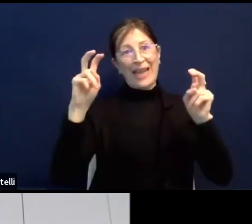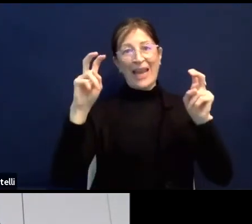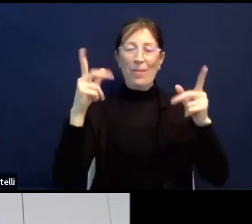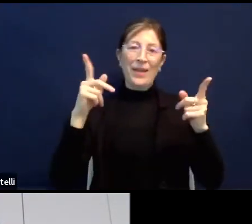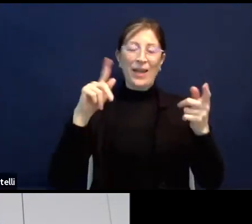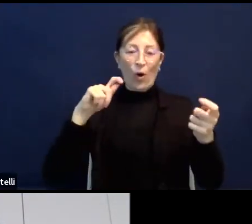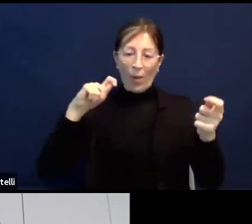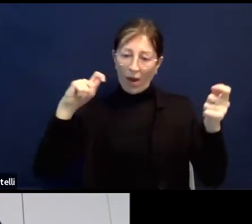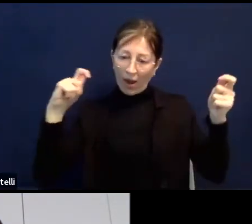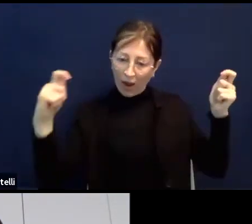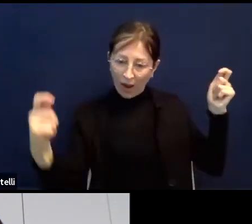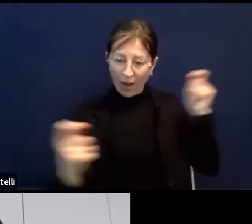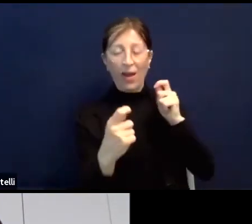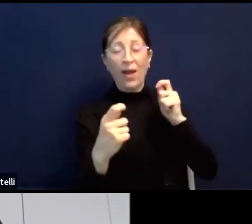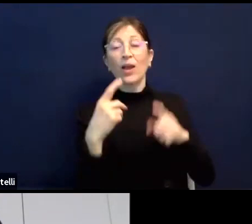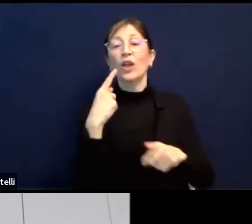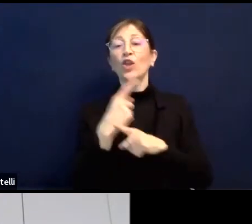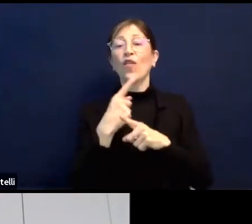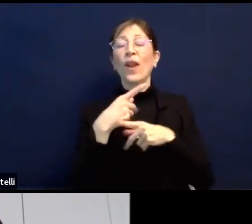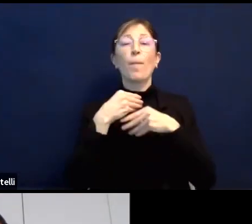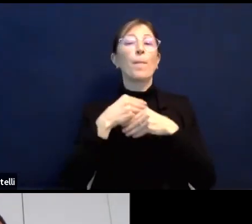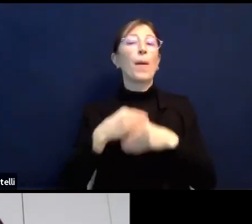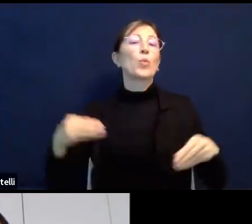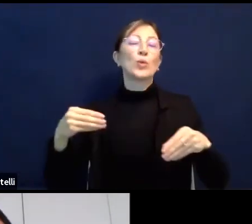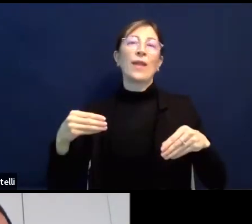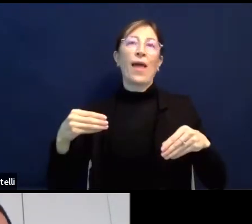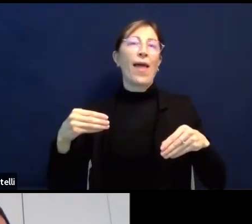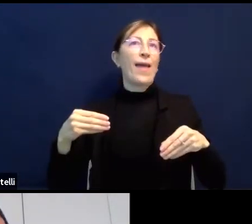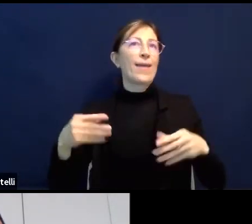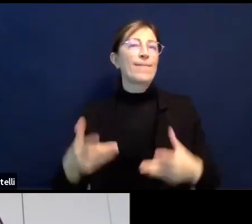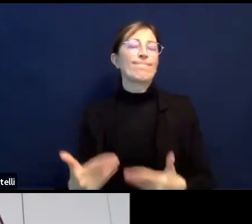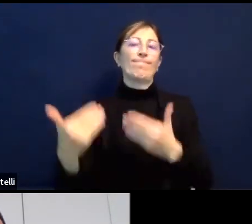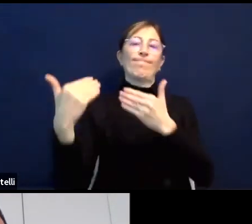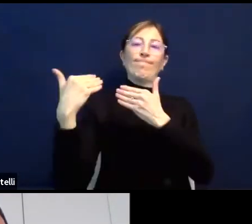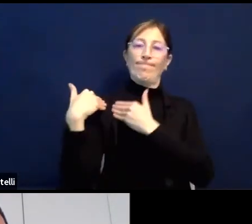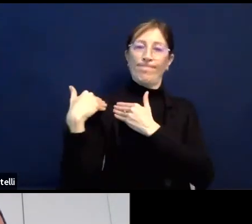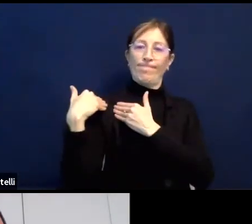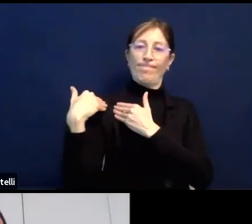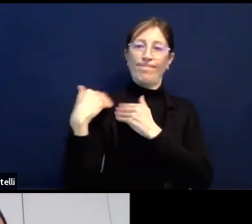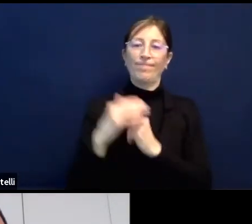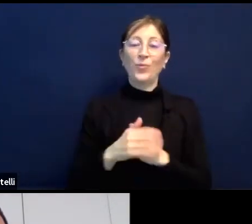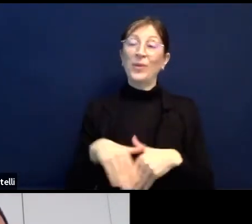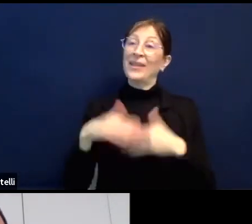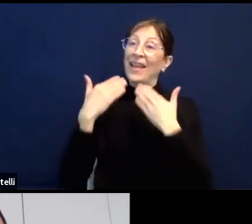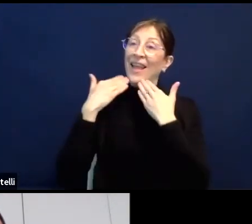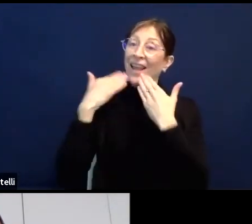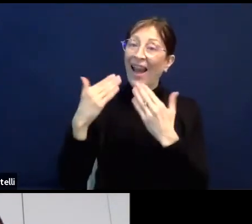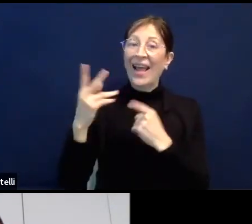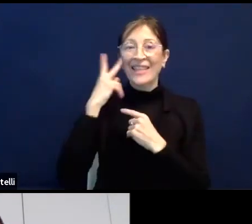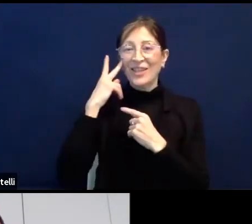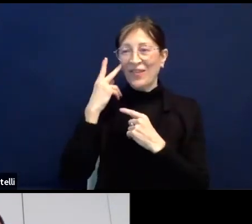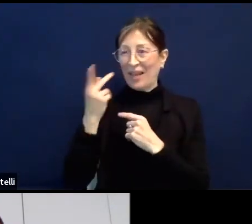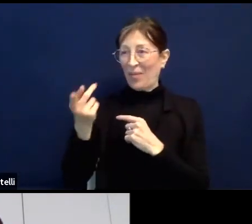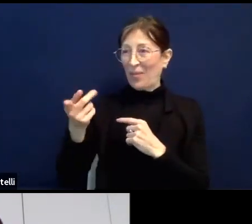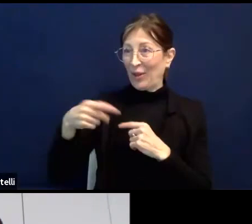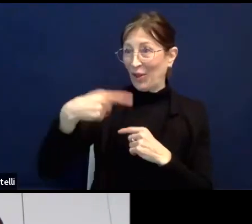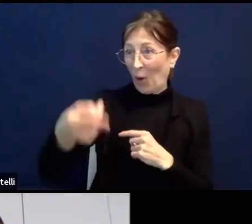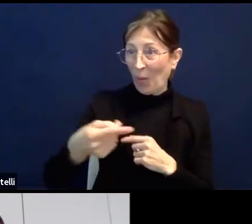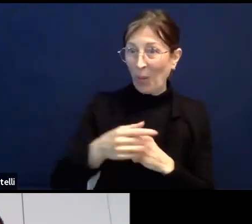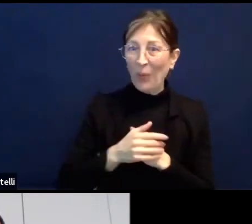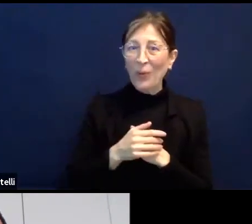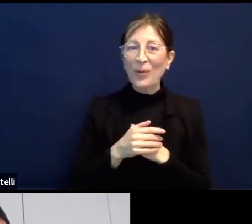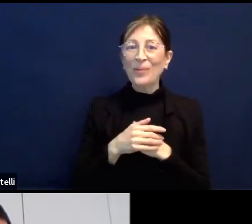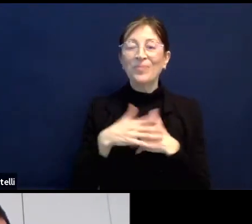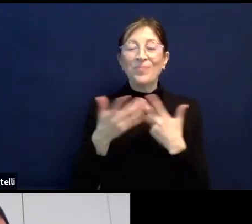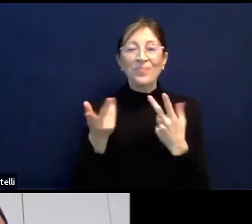musei dovrebbero prendere, insomma. Grazie. Grazie, ci vediamo dopo. Intanto ho visto che sono arrivate